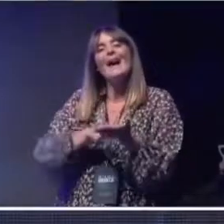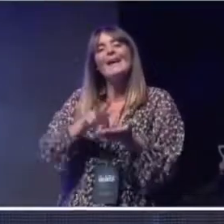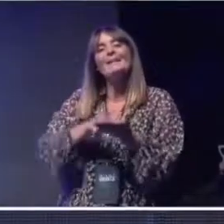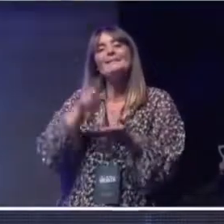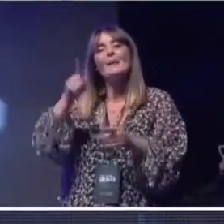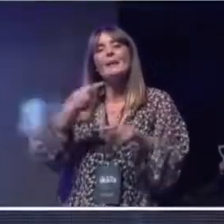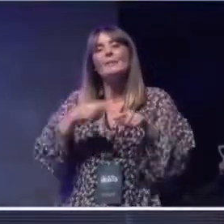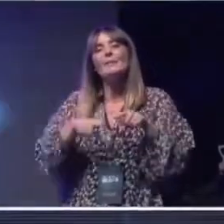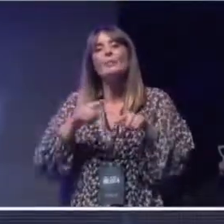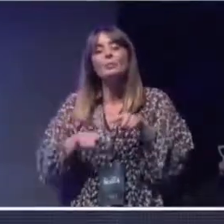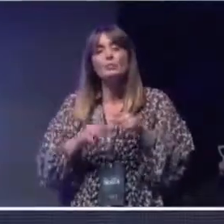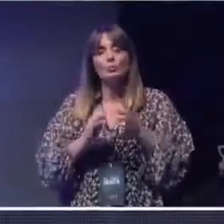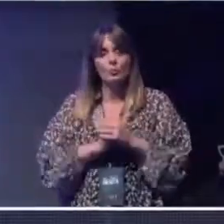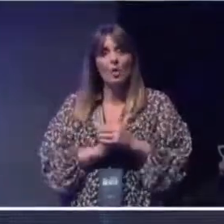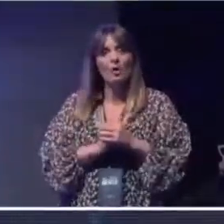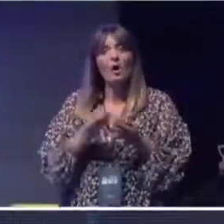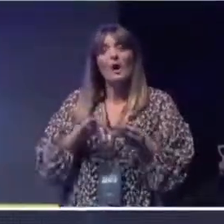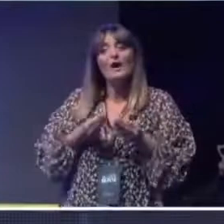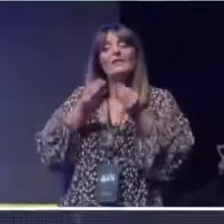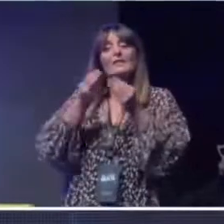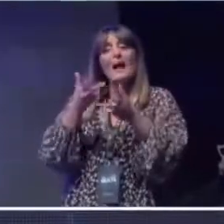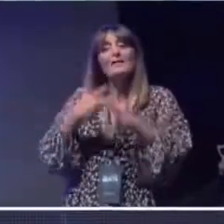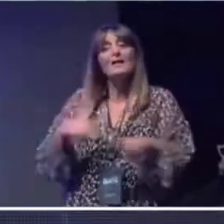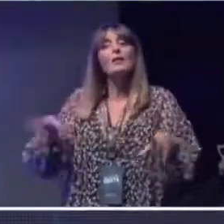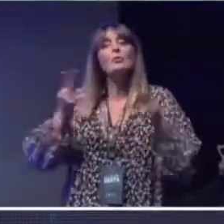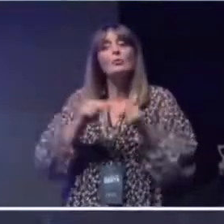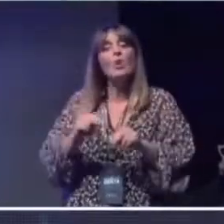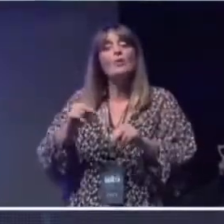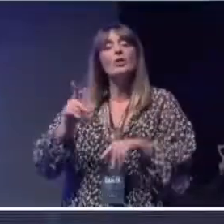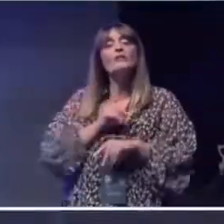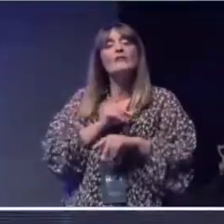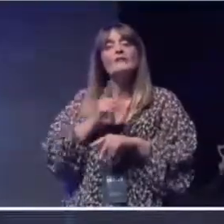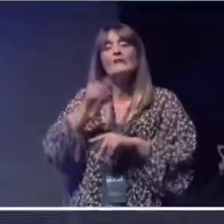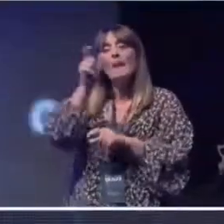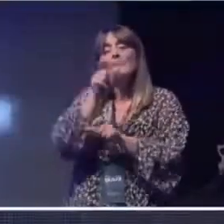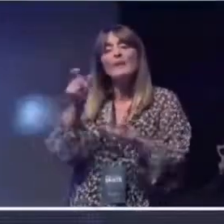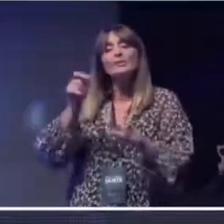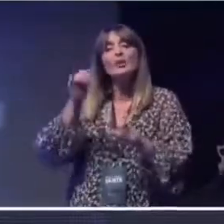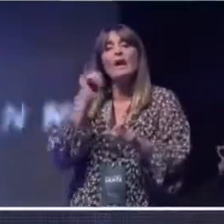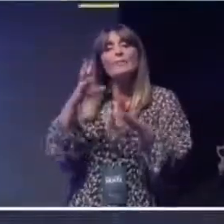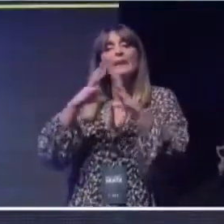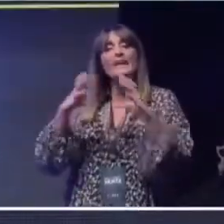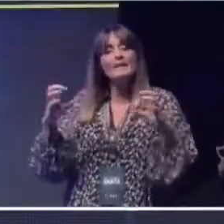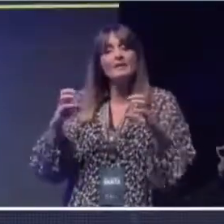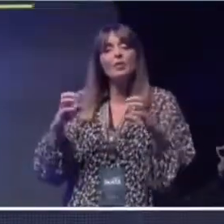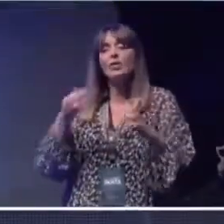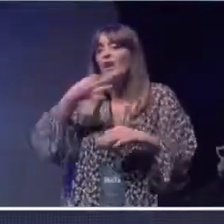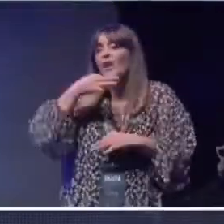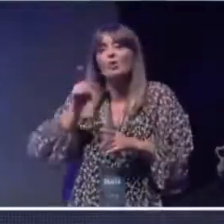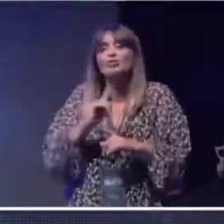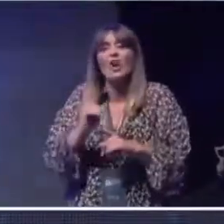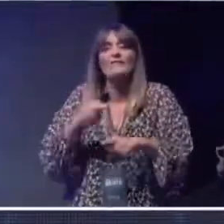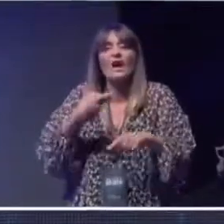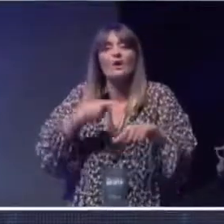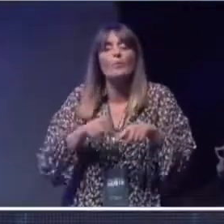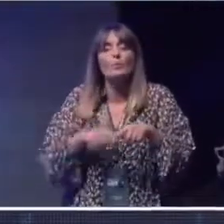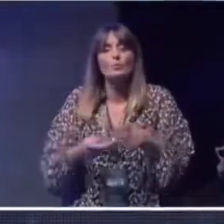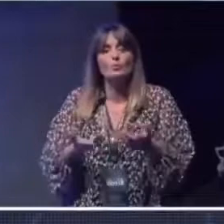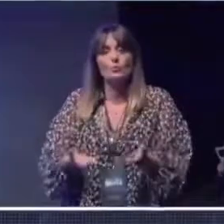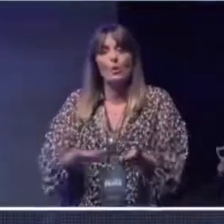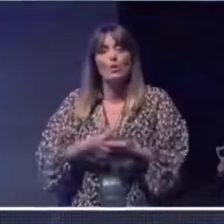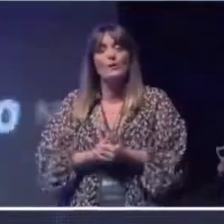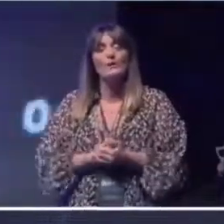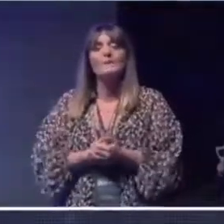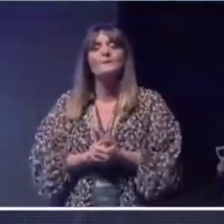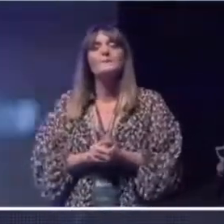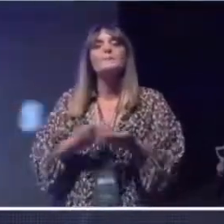imprenditori che non riuscivano ad avere mutui, perché lo sappiamo le banche come sono fatte. Ecco, questi interventi che ha